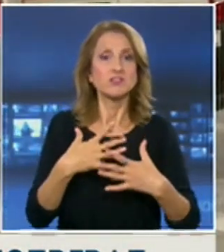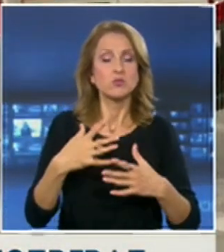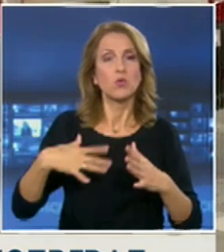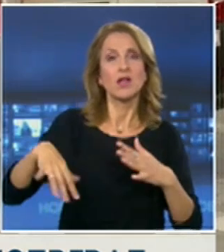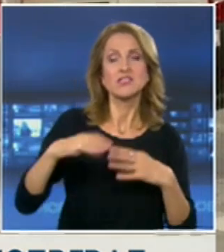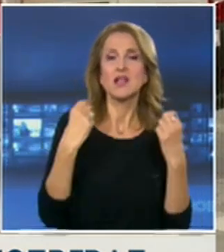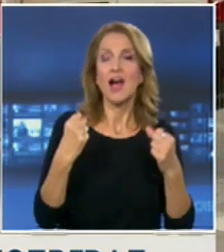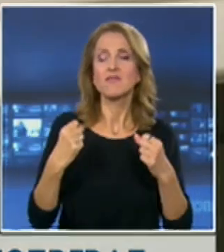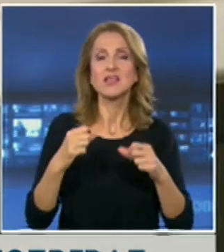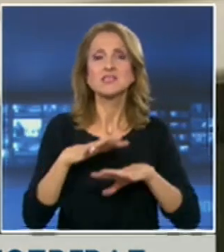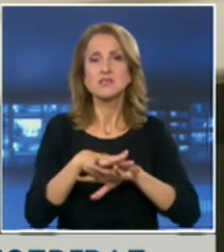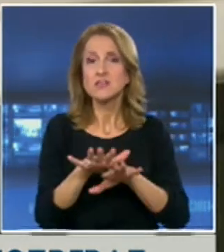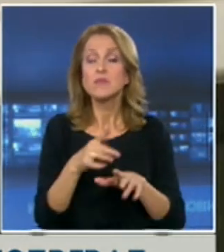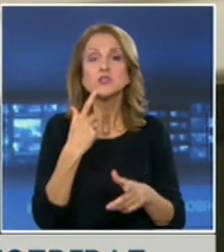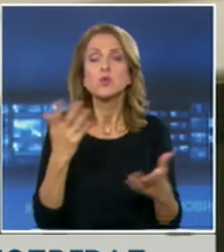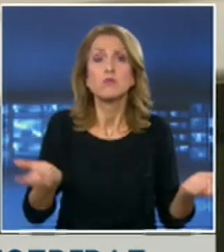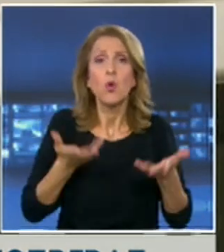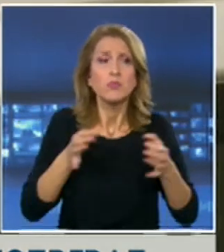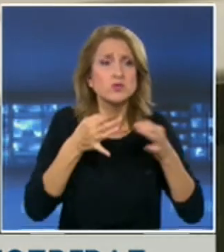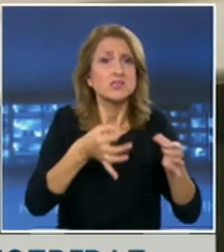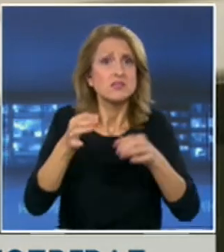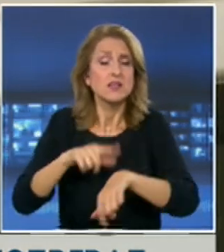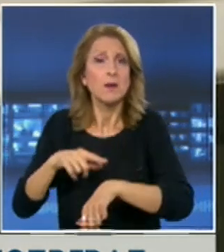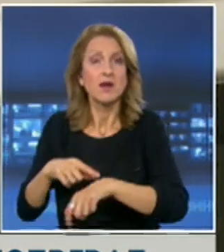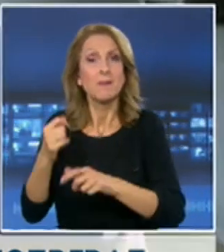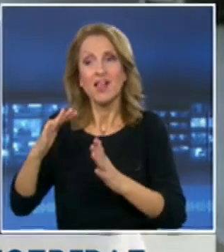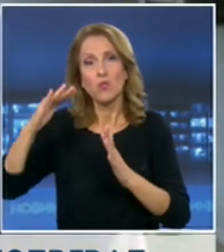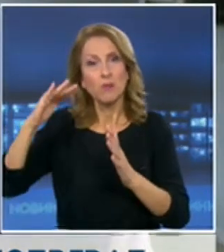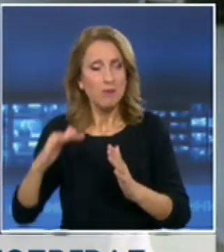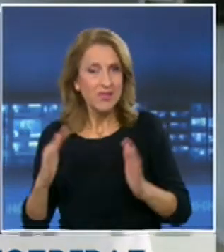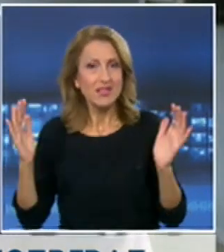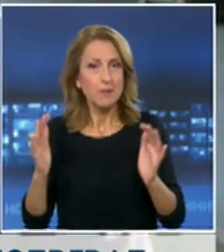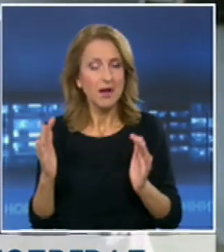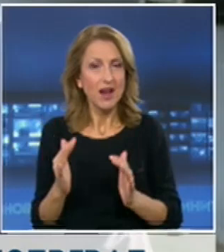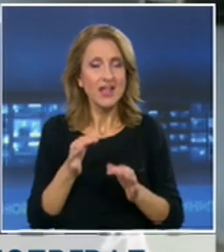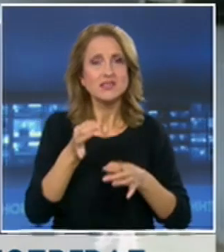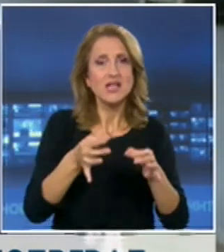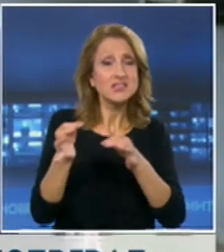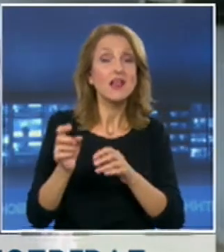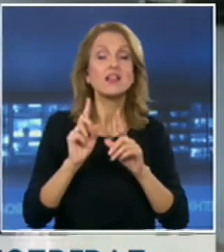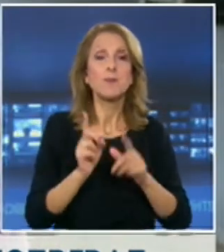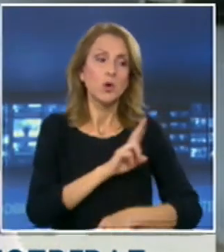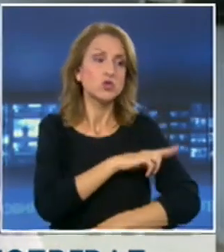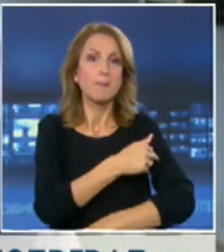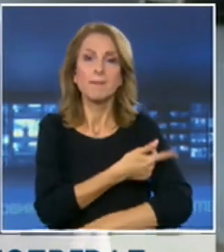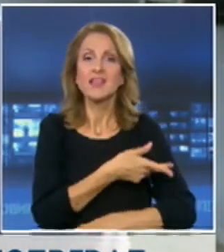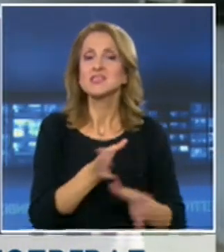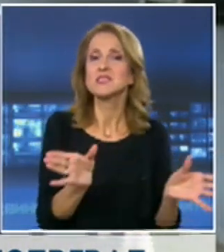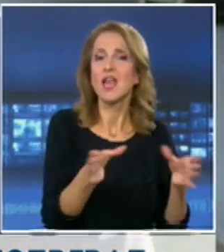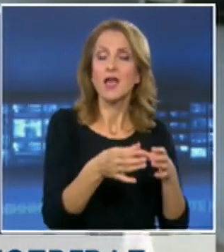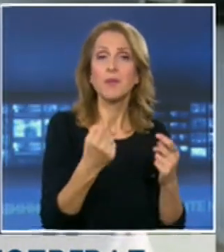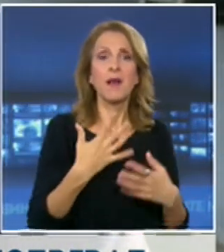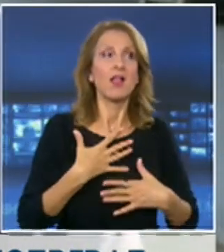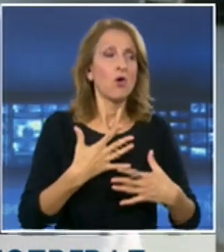защото темпото на заразяване е твърде високо. За да може да падне броя на заразените, да може медицинските екипи да поемат